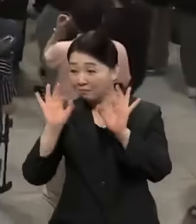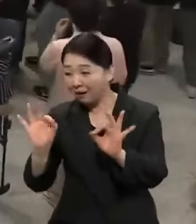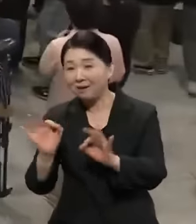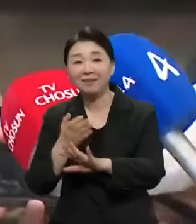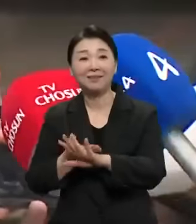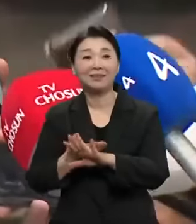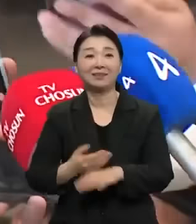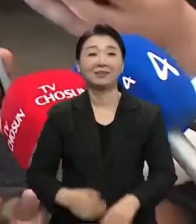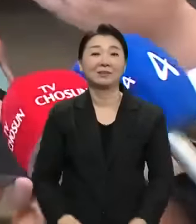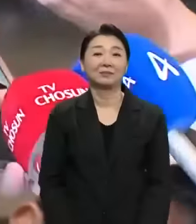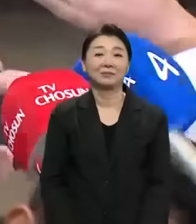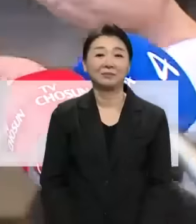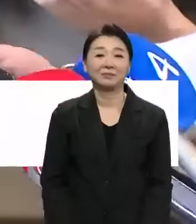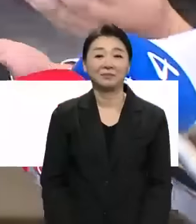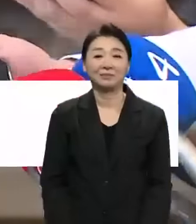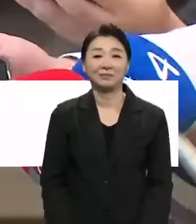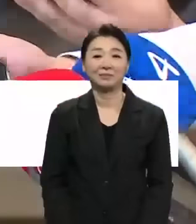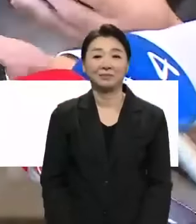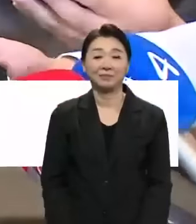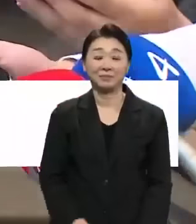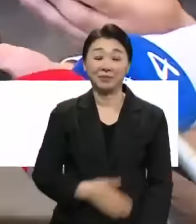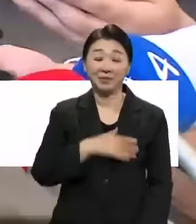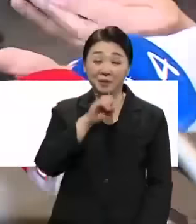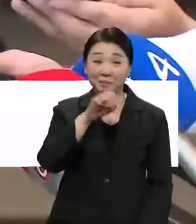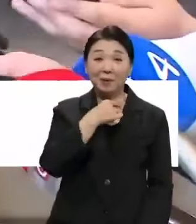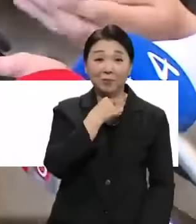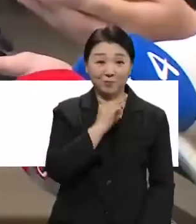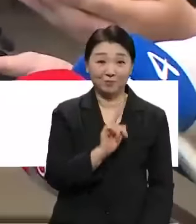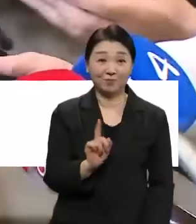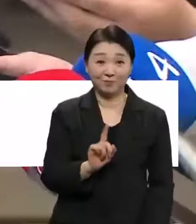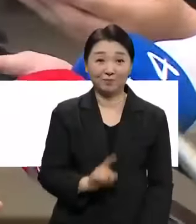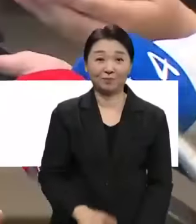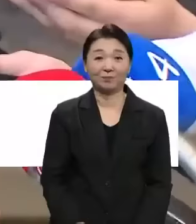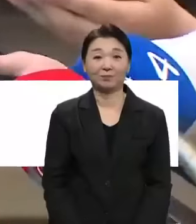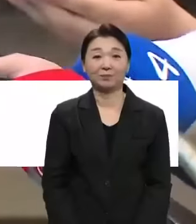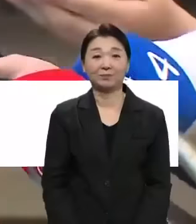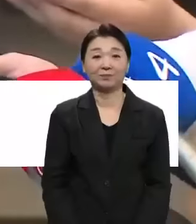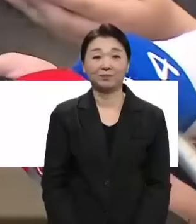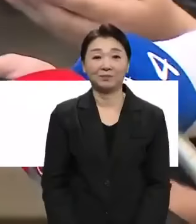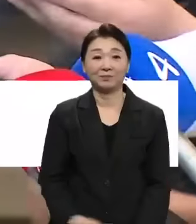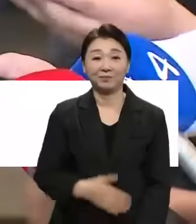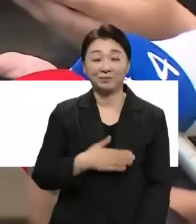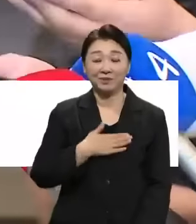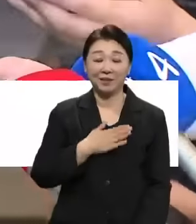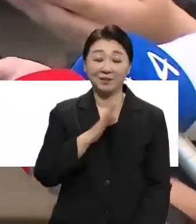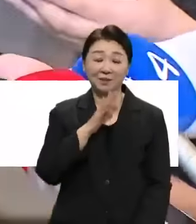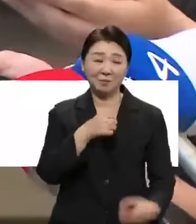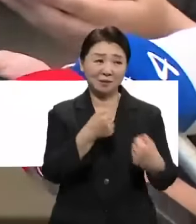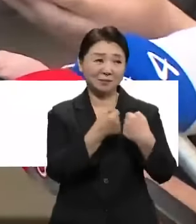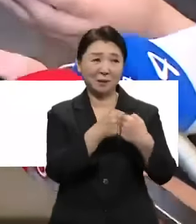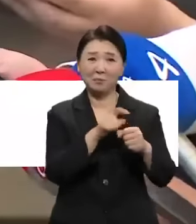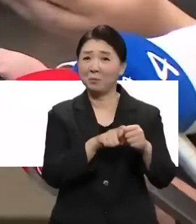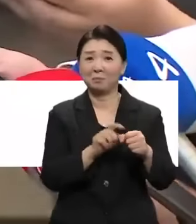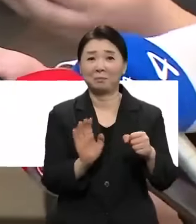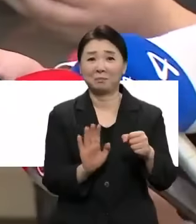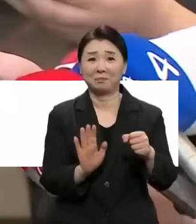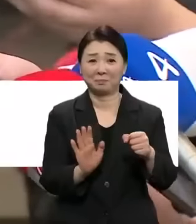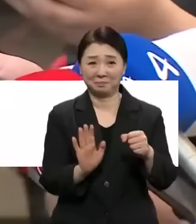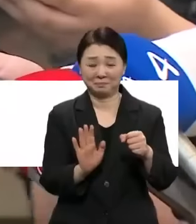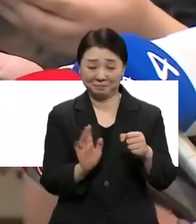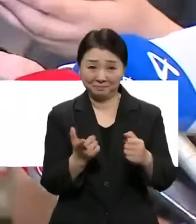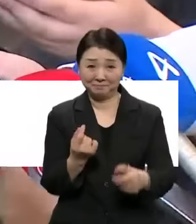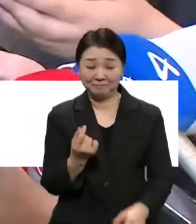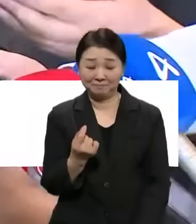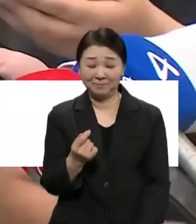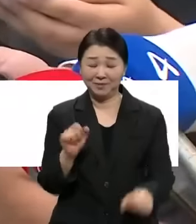보였습니다. 일단 제가 드리고 싶은 말씀은 저는 정말 싸우려고 하는 의도가 아니라 저는